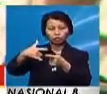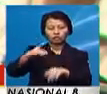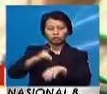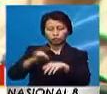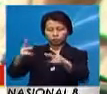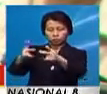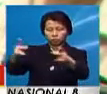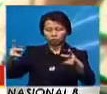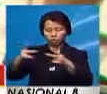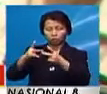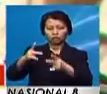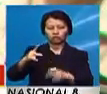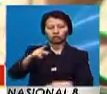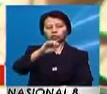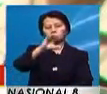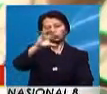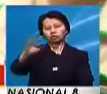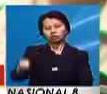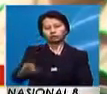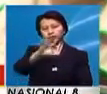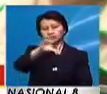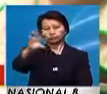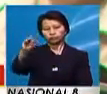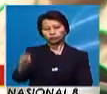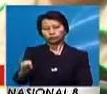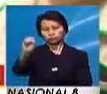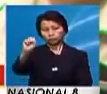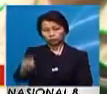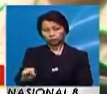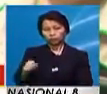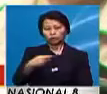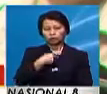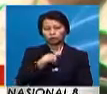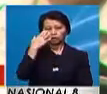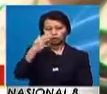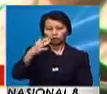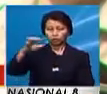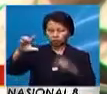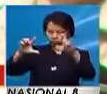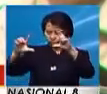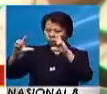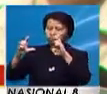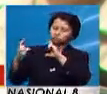Di kawasan South Africa. Dan kita akan meneliti sama ada itu